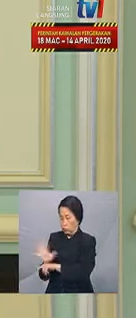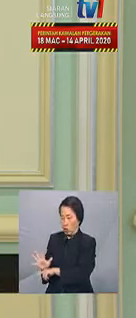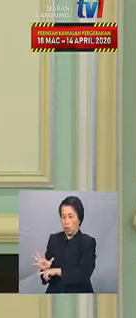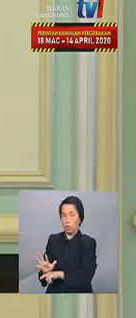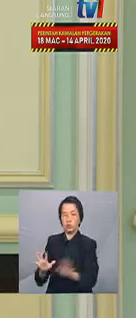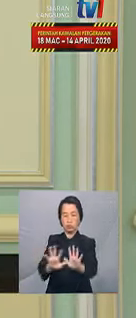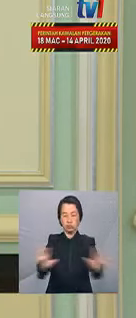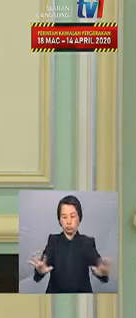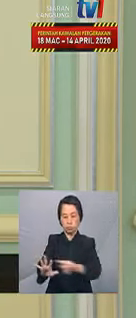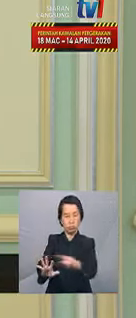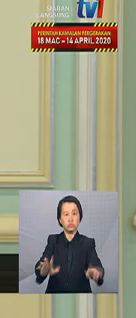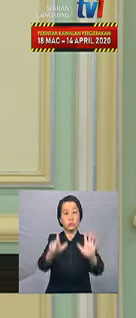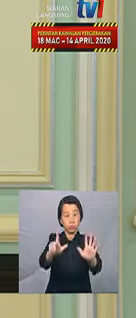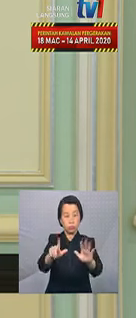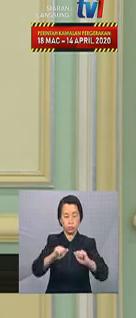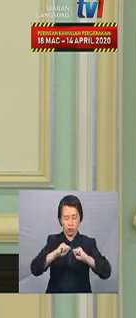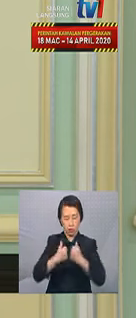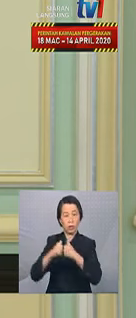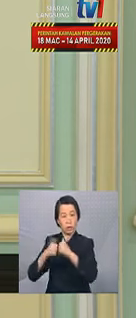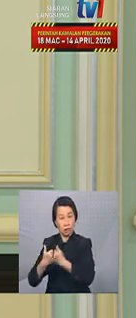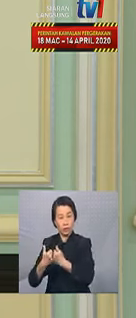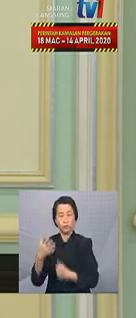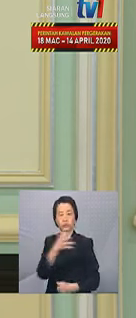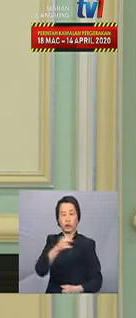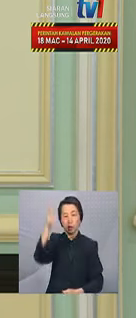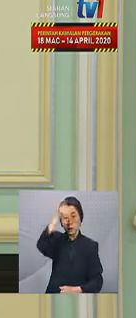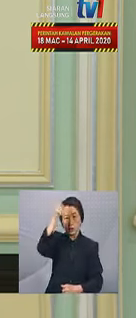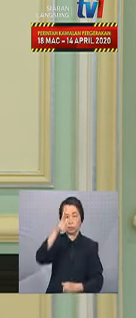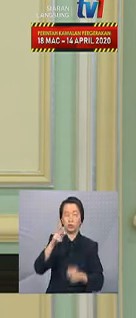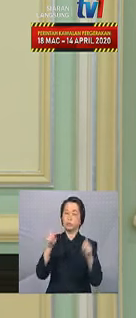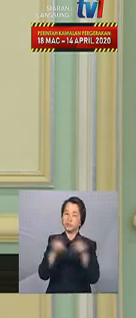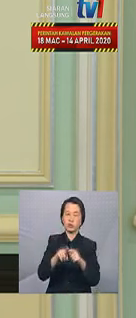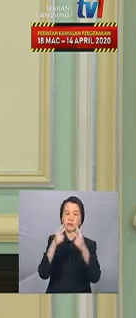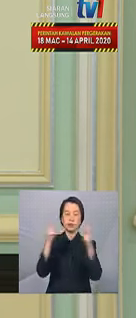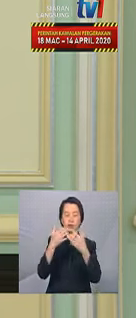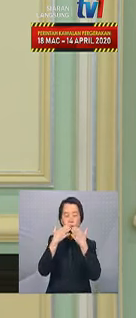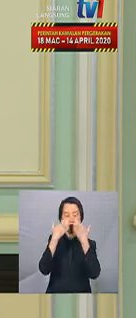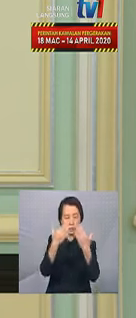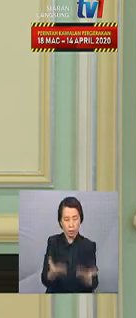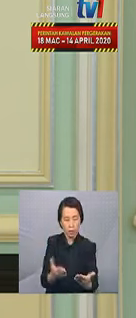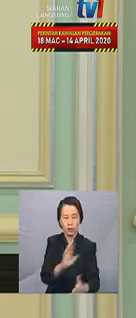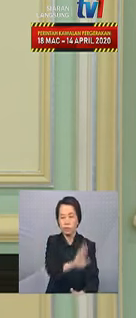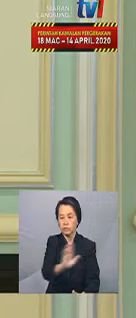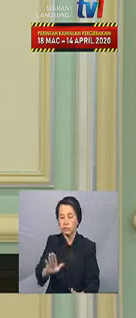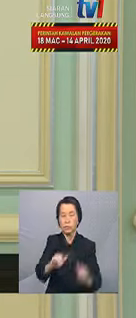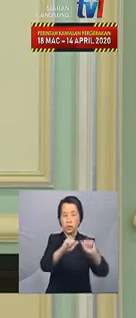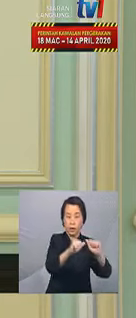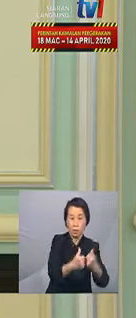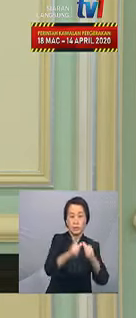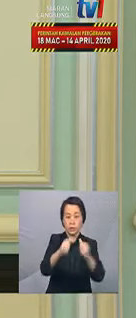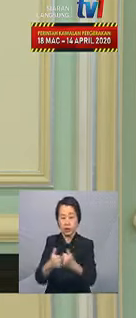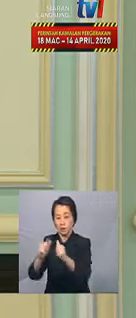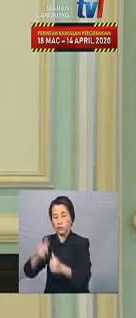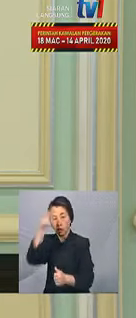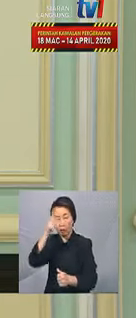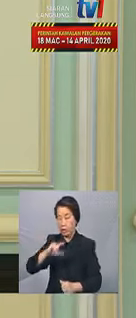ini. Agensi dan kerajaan juga amat berterima kasih di atas sumbangan agensi-agensi kerajaan